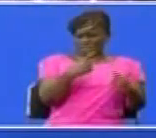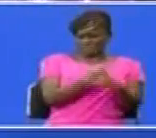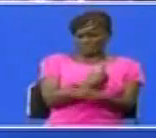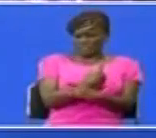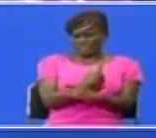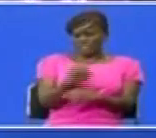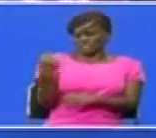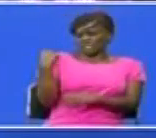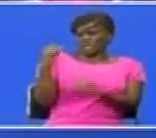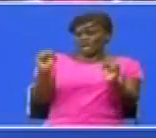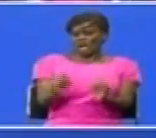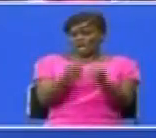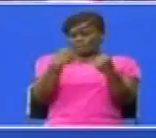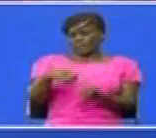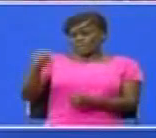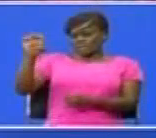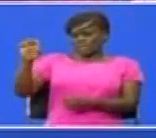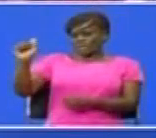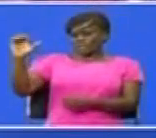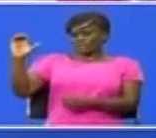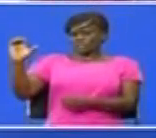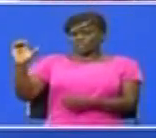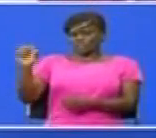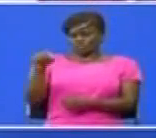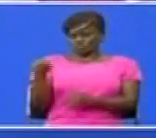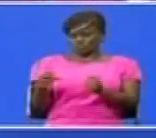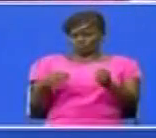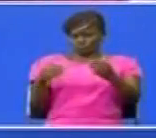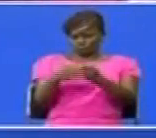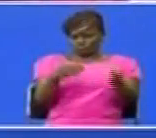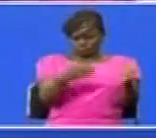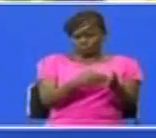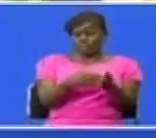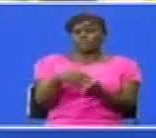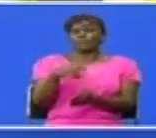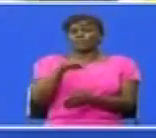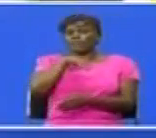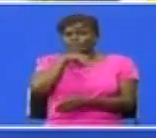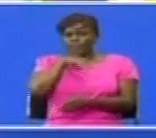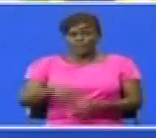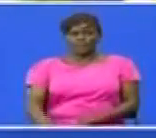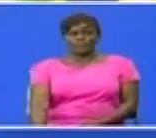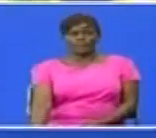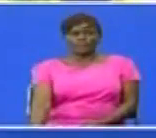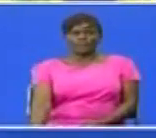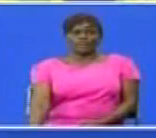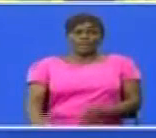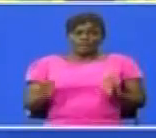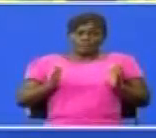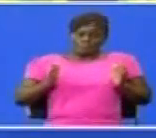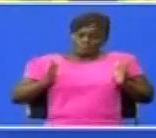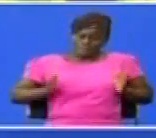kutokana na tukio la jana la maafisa wa EACC kumshtukizia Raila Odinga afisini kwake. And mtu